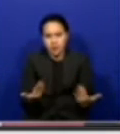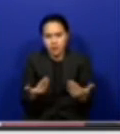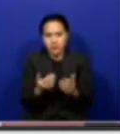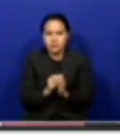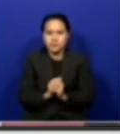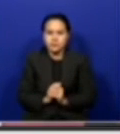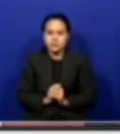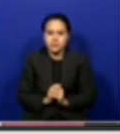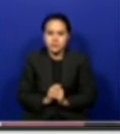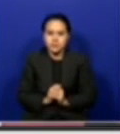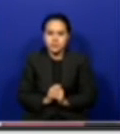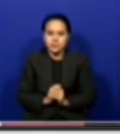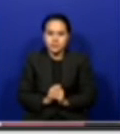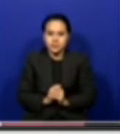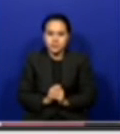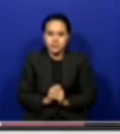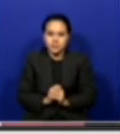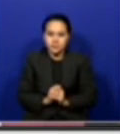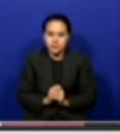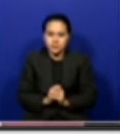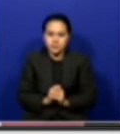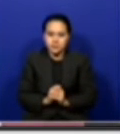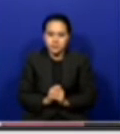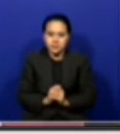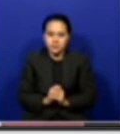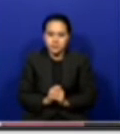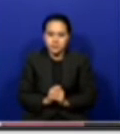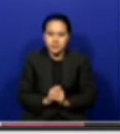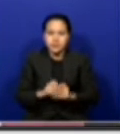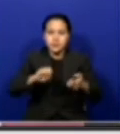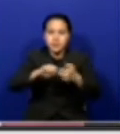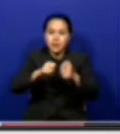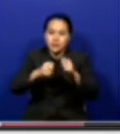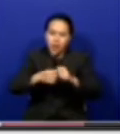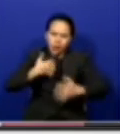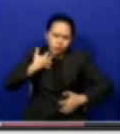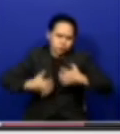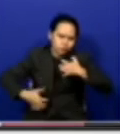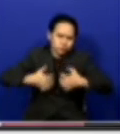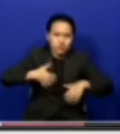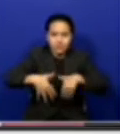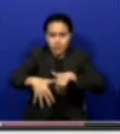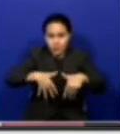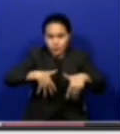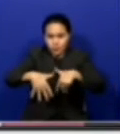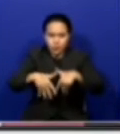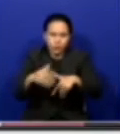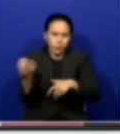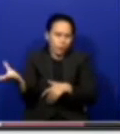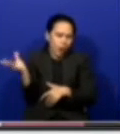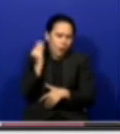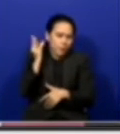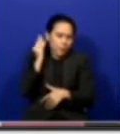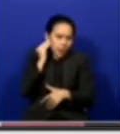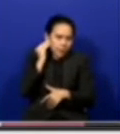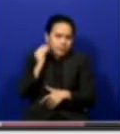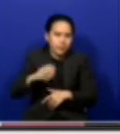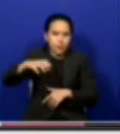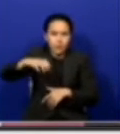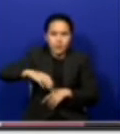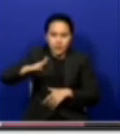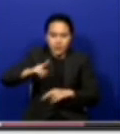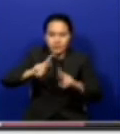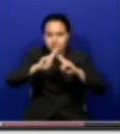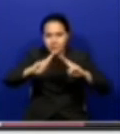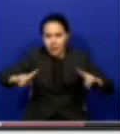ค่ะท่านประธานจากการรับฟังปัญหาความเดือดร้อนของพี่น้องประชาชนผู้ประกอบการที่ได้รับผลกระท